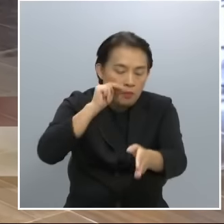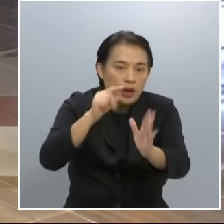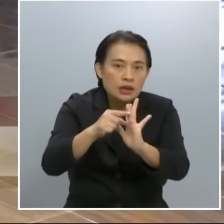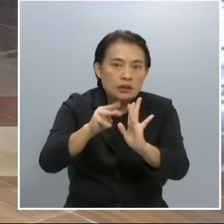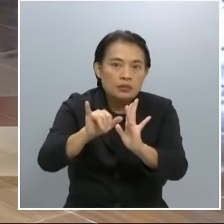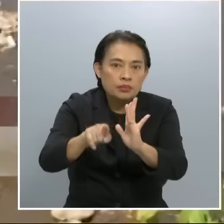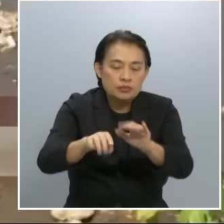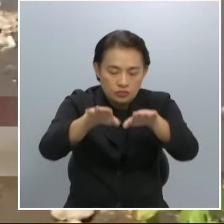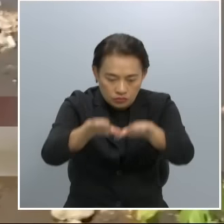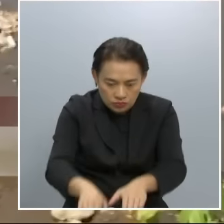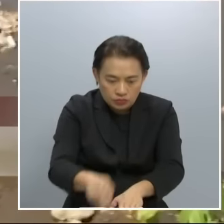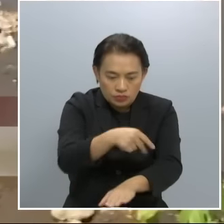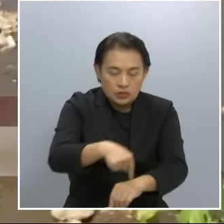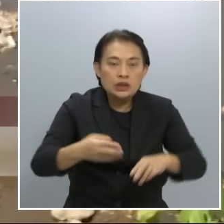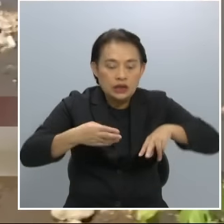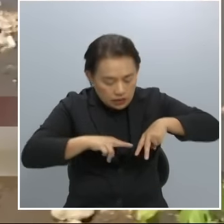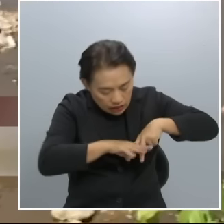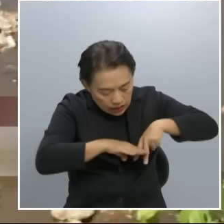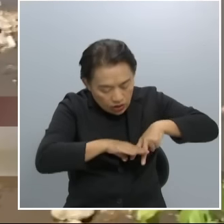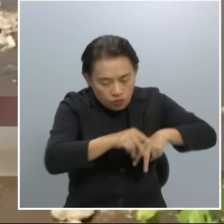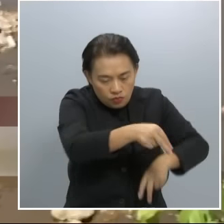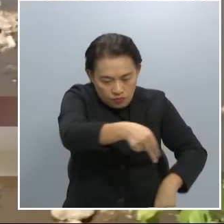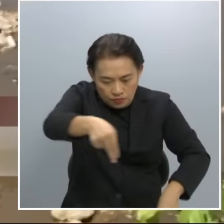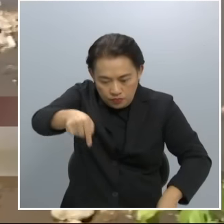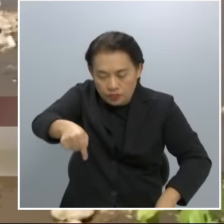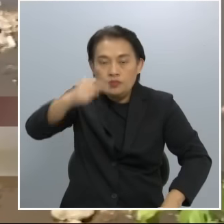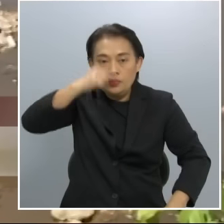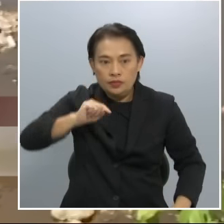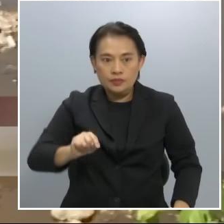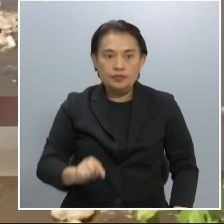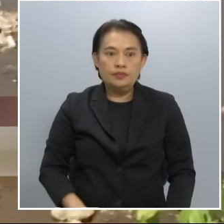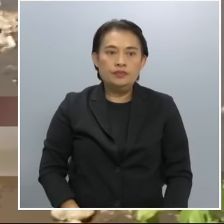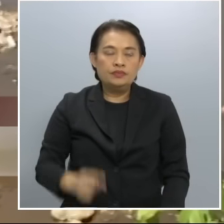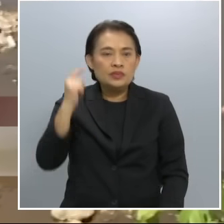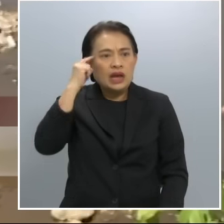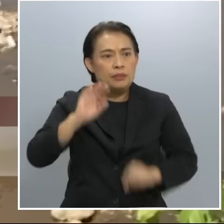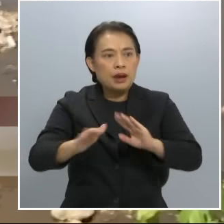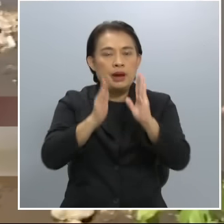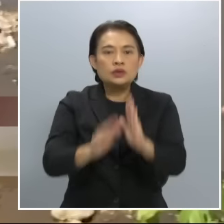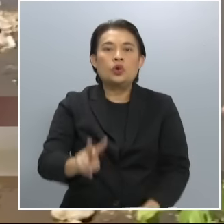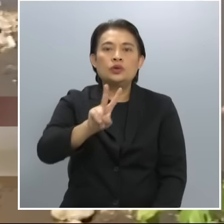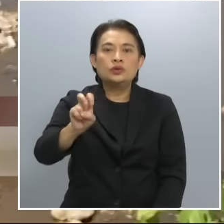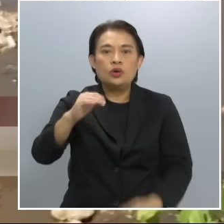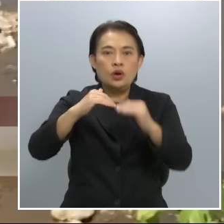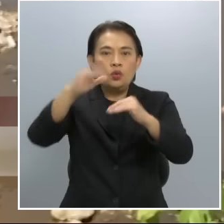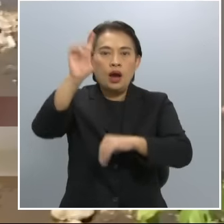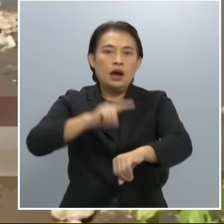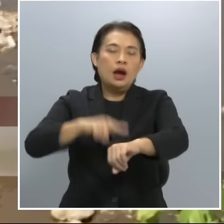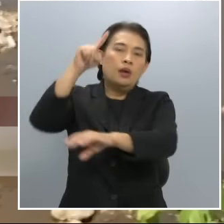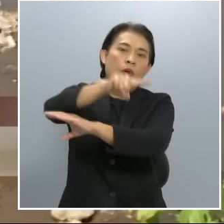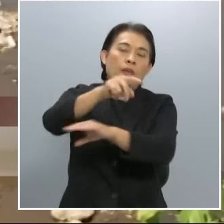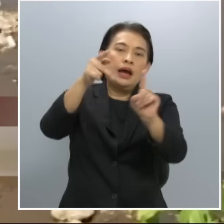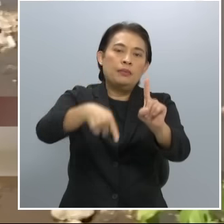ำลดต่ำลงเหลือแค่เข่าเข้ามาที่ฝั่งไทยตอนแรกก็มาสัก200กว่าพอตกบ่ายก็กลายเป็นพันก